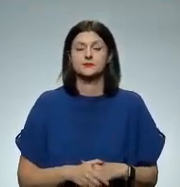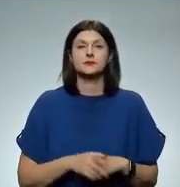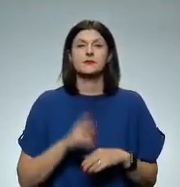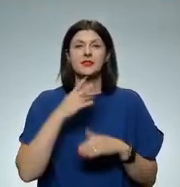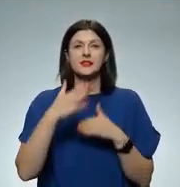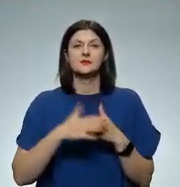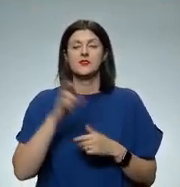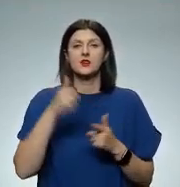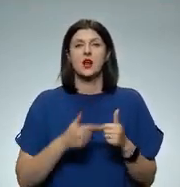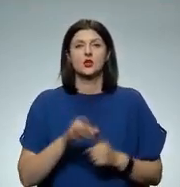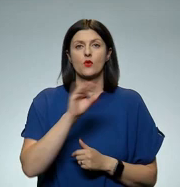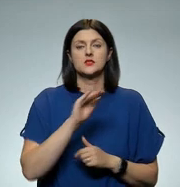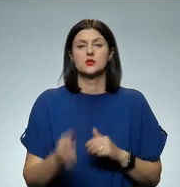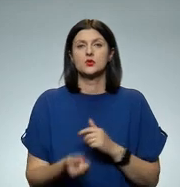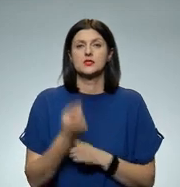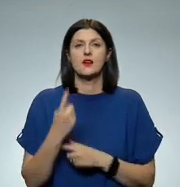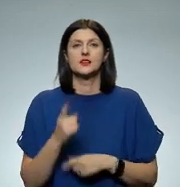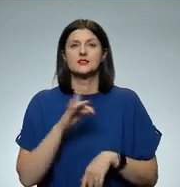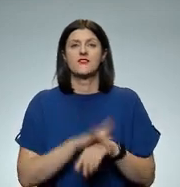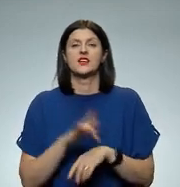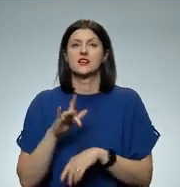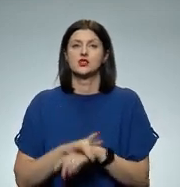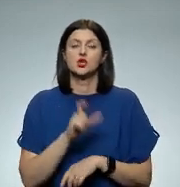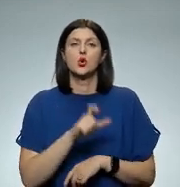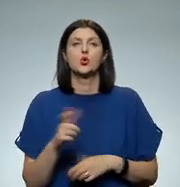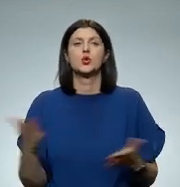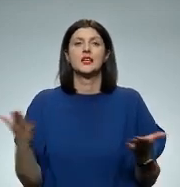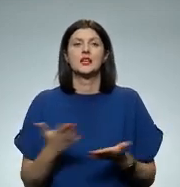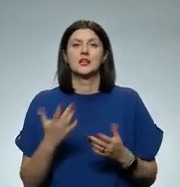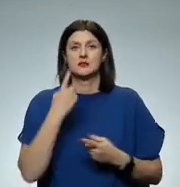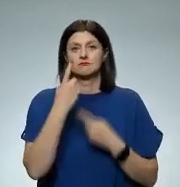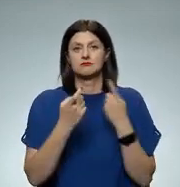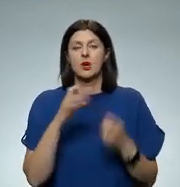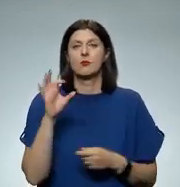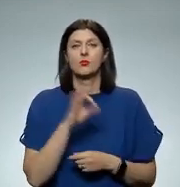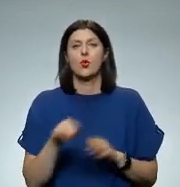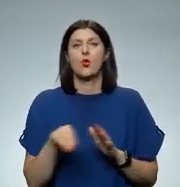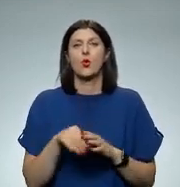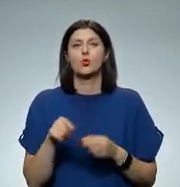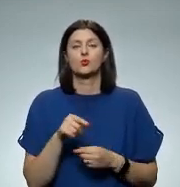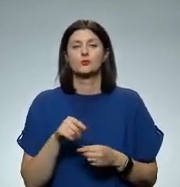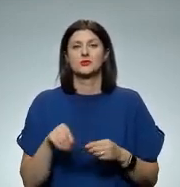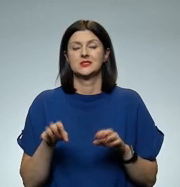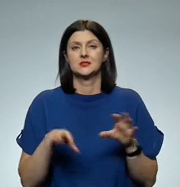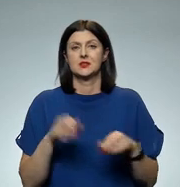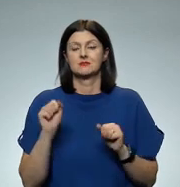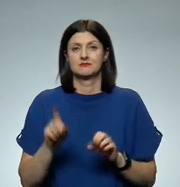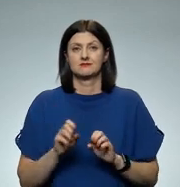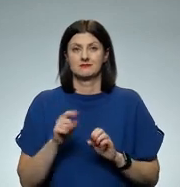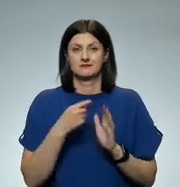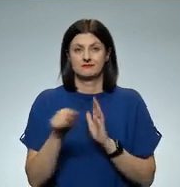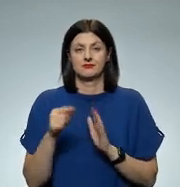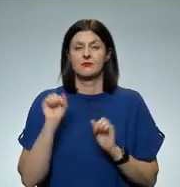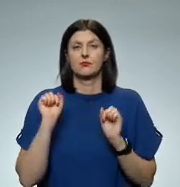Незабаром в країні офіційно з'являться викривачі – люди, які повідомлятимуть про корупційні злочини. Здати потенційного зловмисника можна